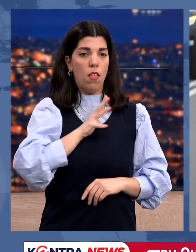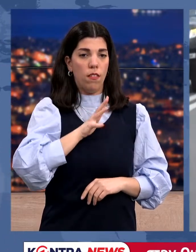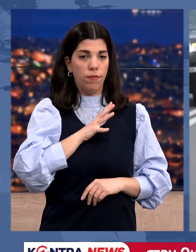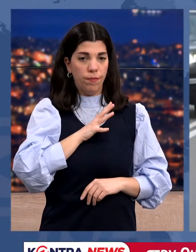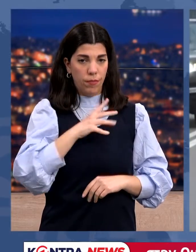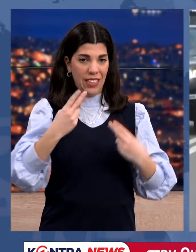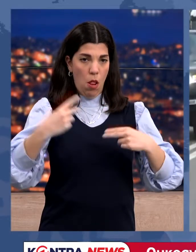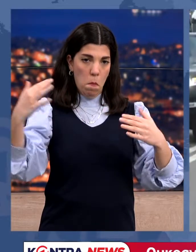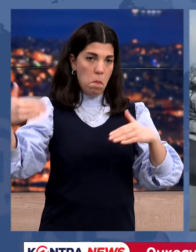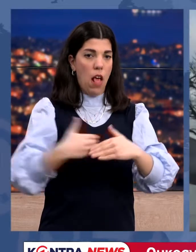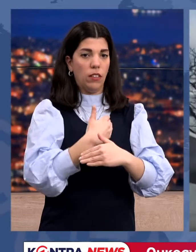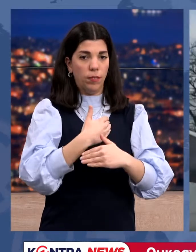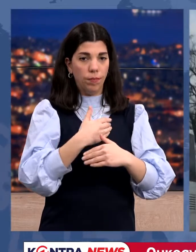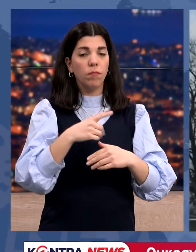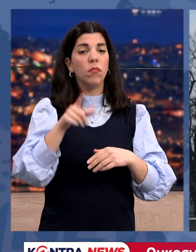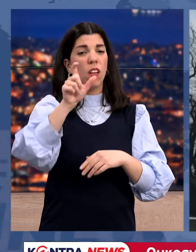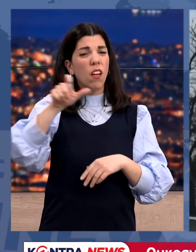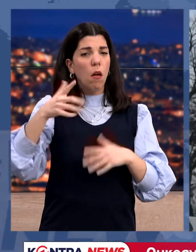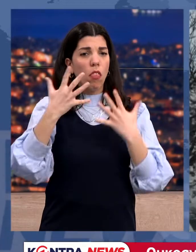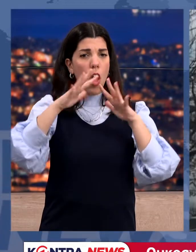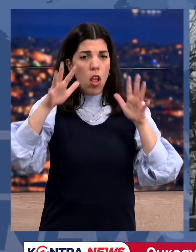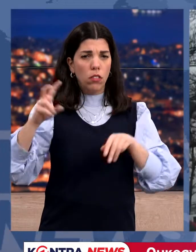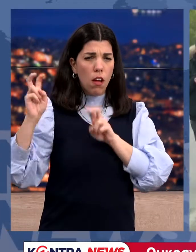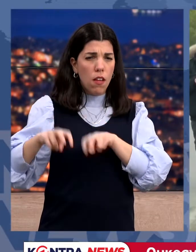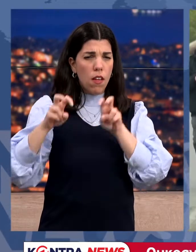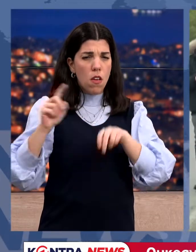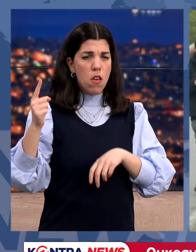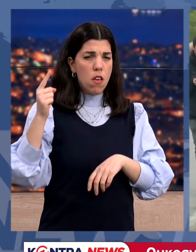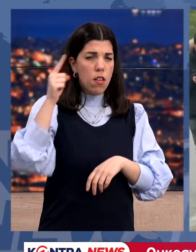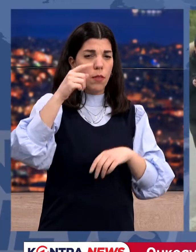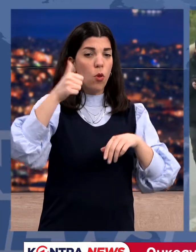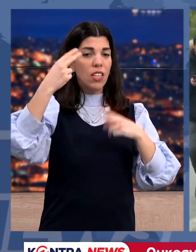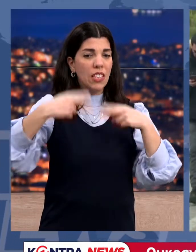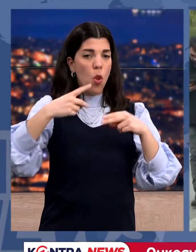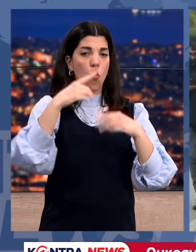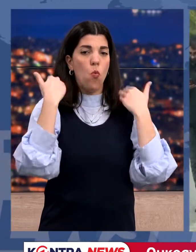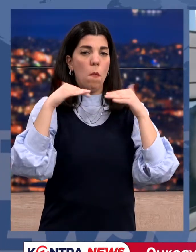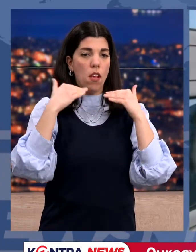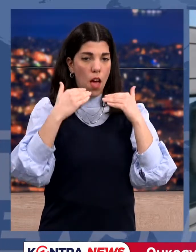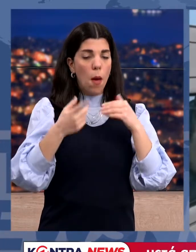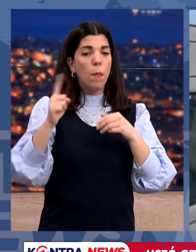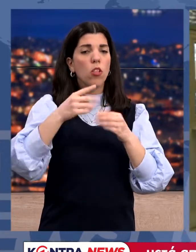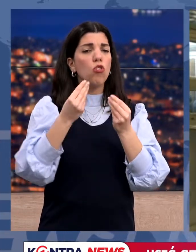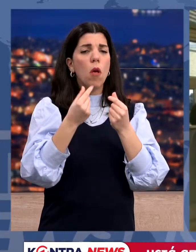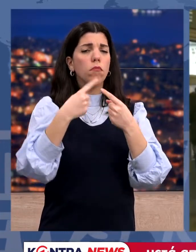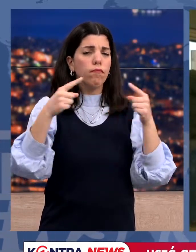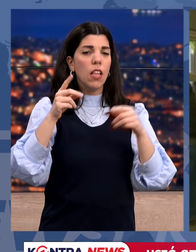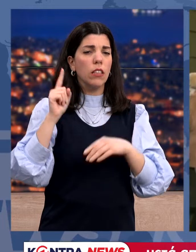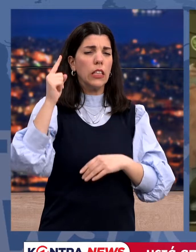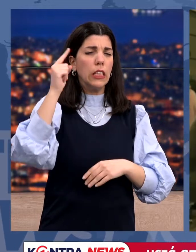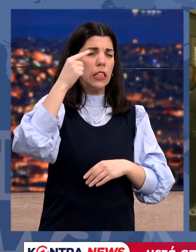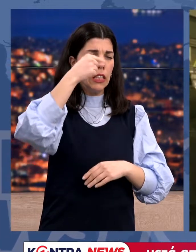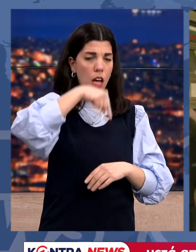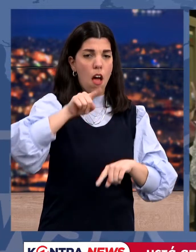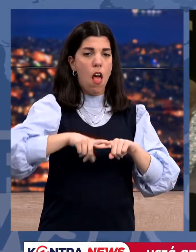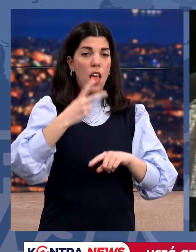132 ουκρανοί πολίτες περπάτησαν περισσότερες από 10 ώρες για να φτάσουν στα σύνορα με τη ρουμανία και μετά από ένα ταξίδι